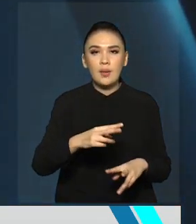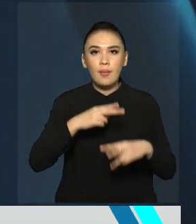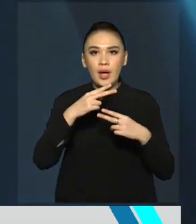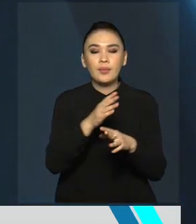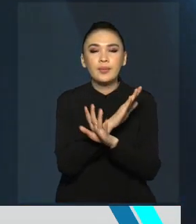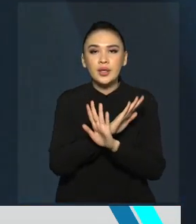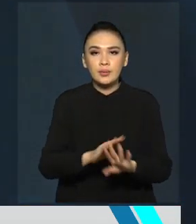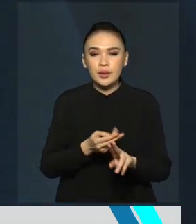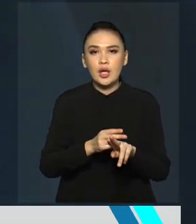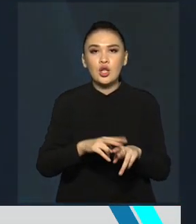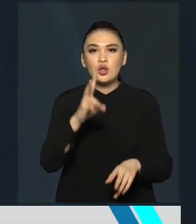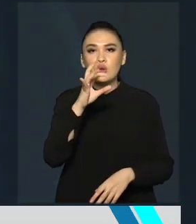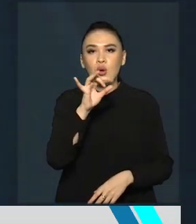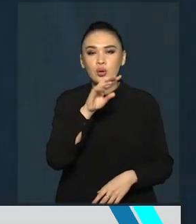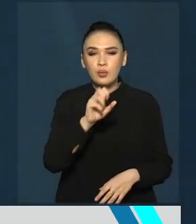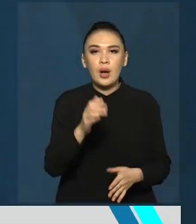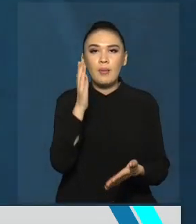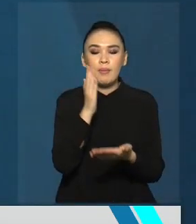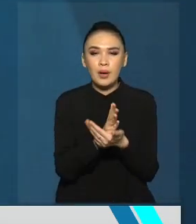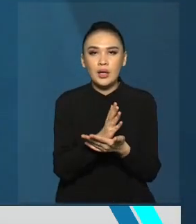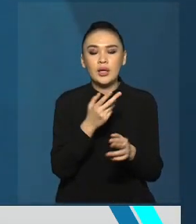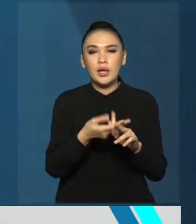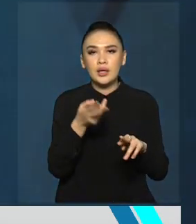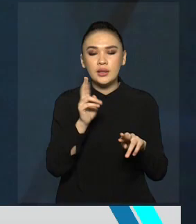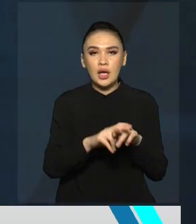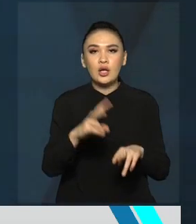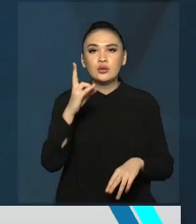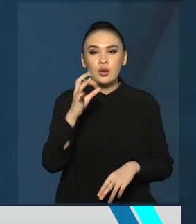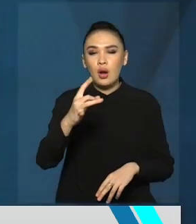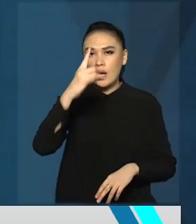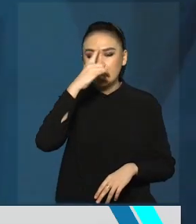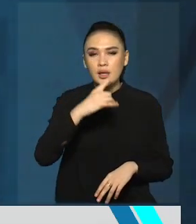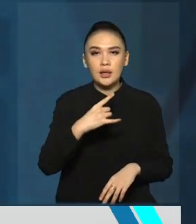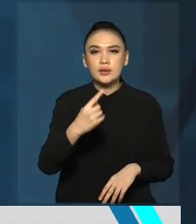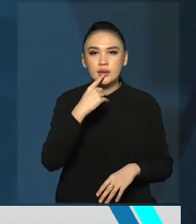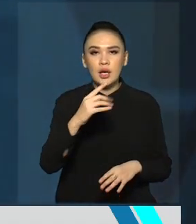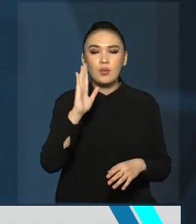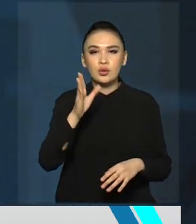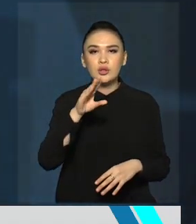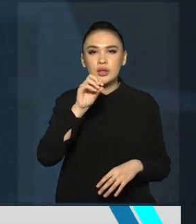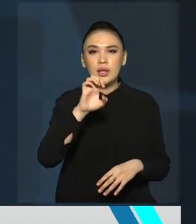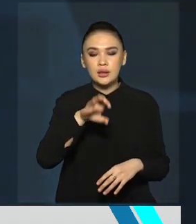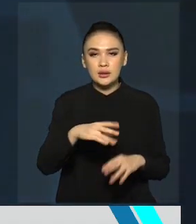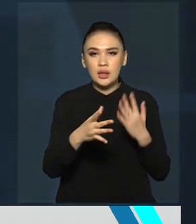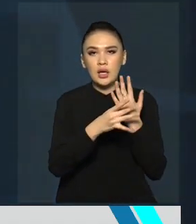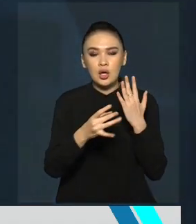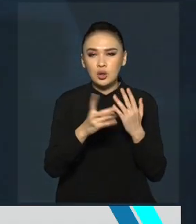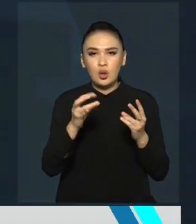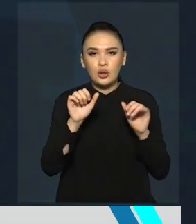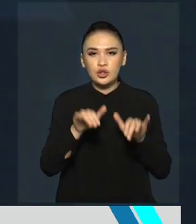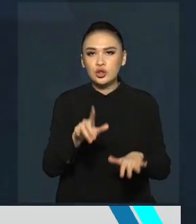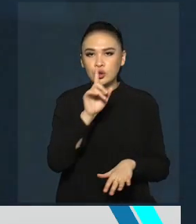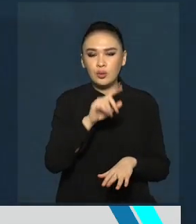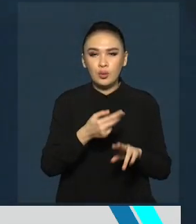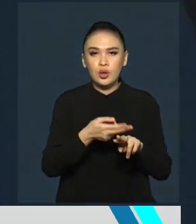деген норма бар екен, иә? Бірақ қазақ тілден сынақ тапсырылады, ал оның нәтижесі ештеме шешпейді. Бұл